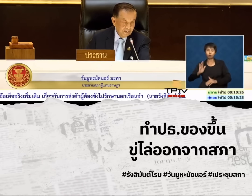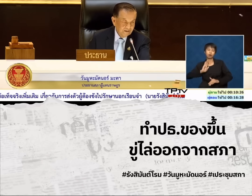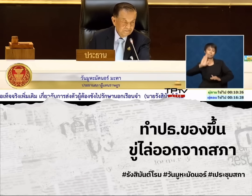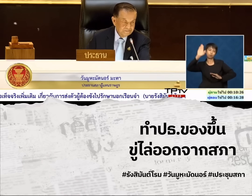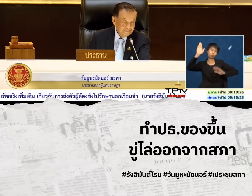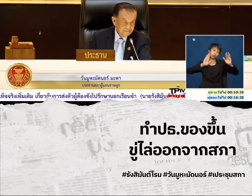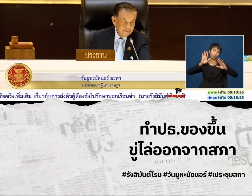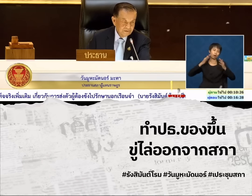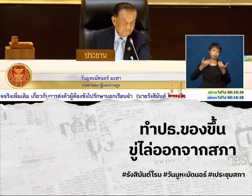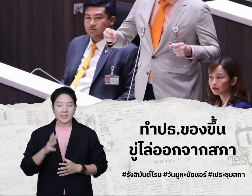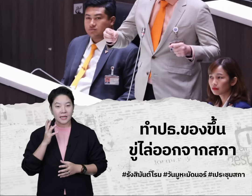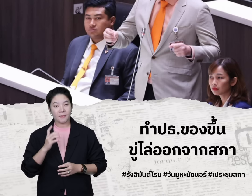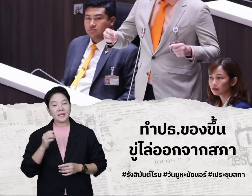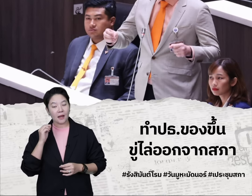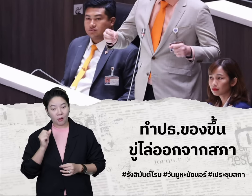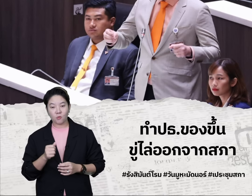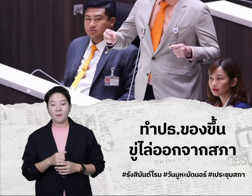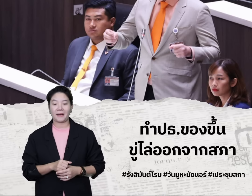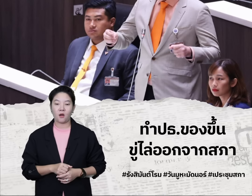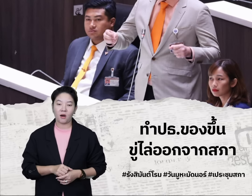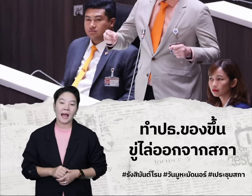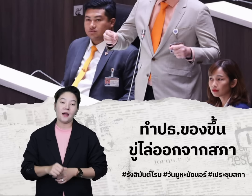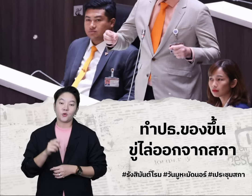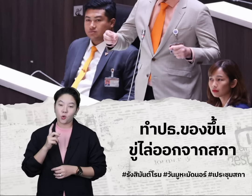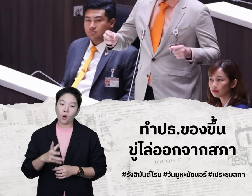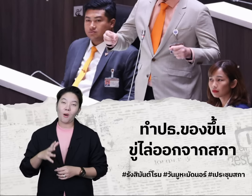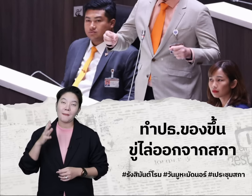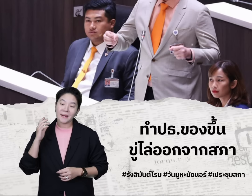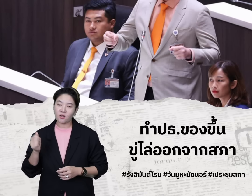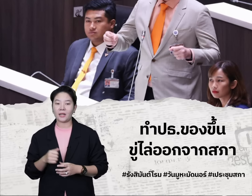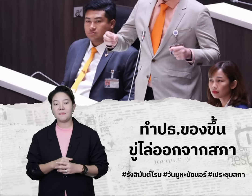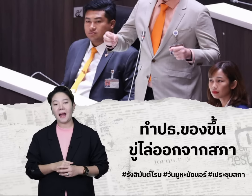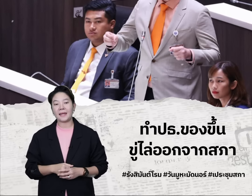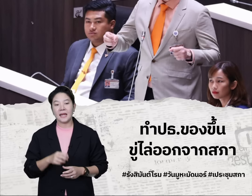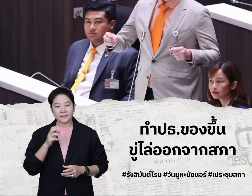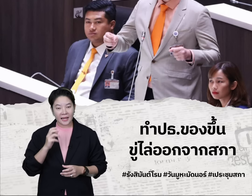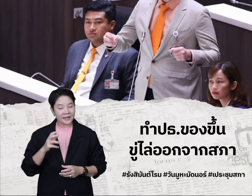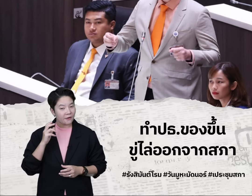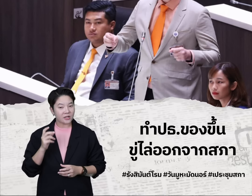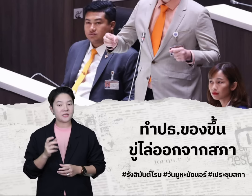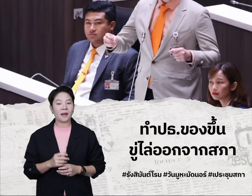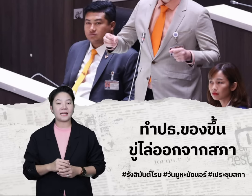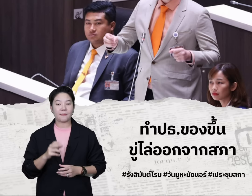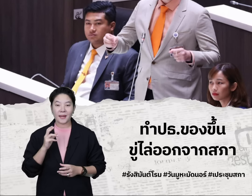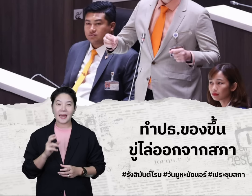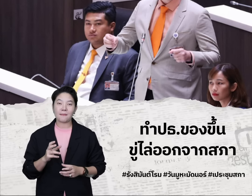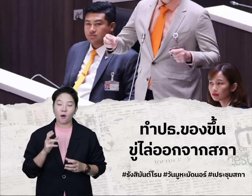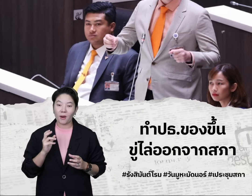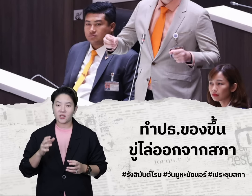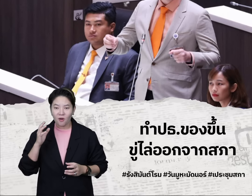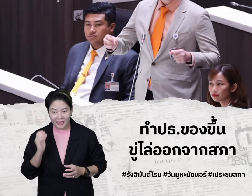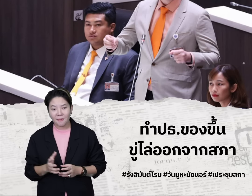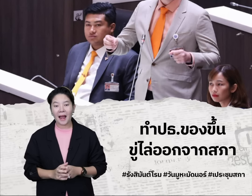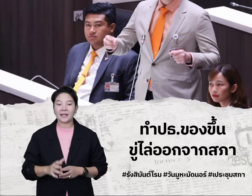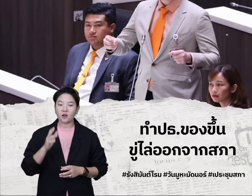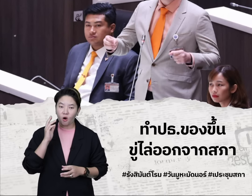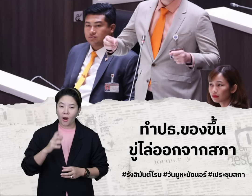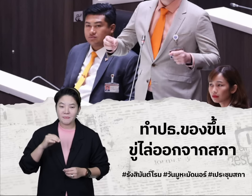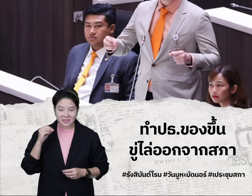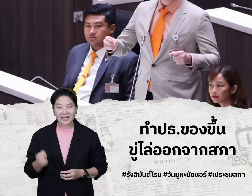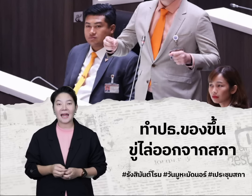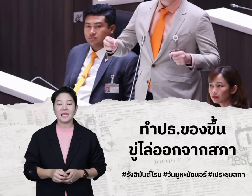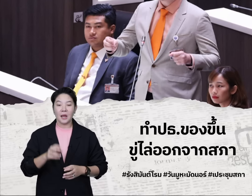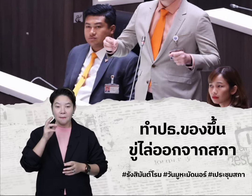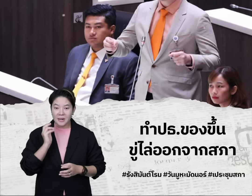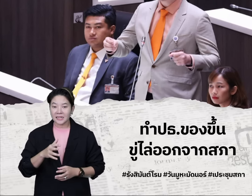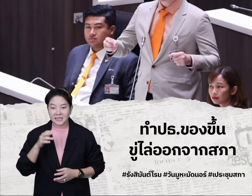ไม่อนุญาตแล้วครับ ทำให้นายวันมูฮัมหมัดนอค่ะท้วงว่าไม่ต้องอธิบายแต่นายรังสิมันค่ะพยายามบอกว่าต้องอธิบายแล้วก็ขอ